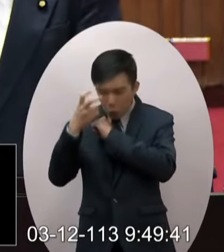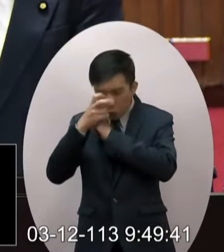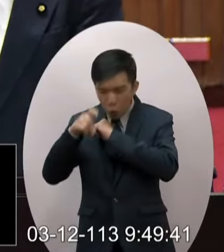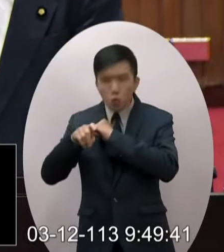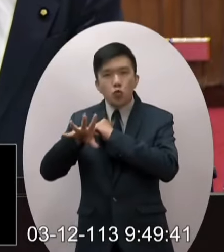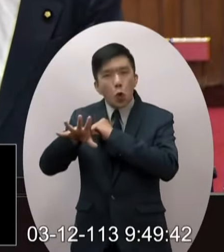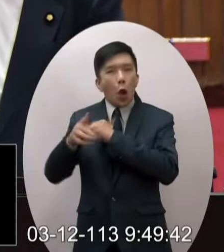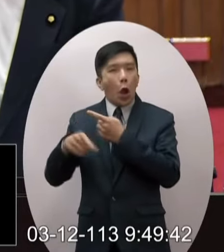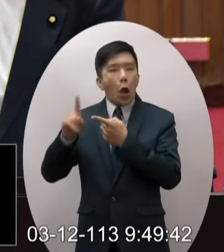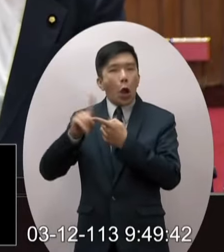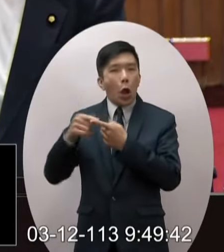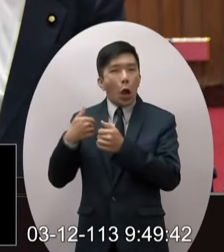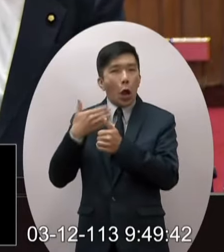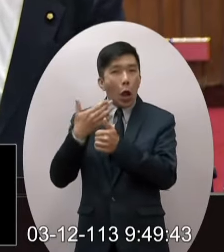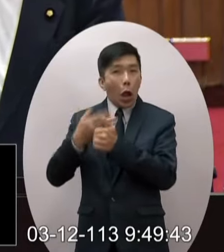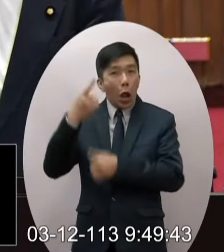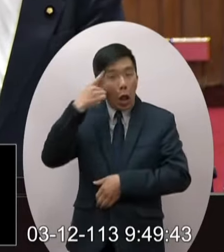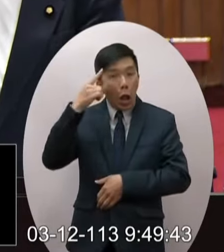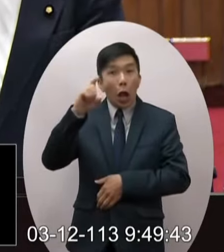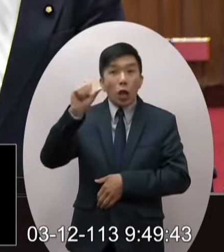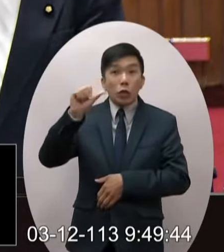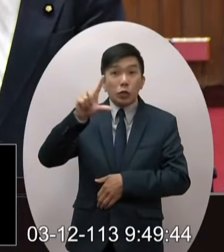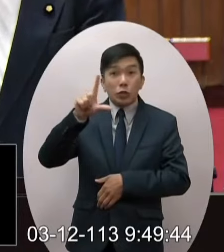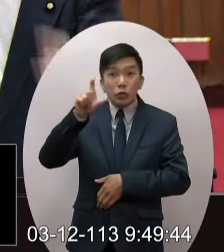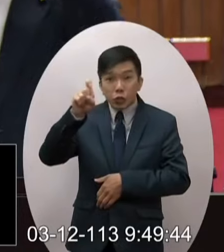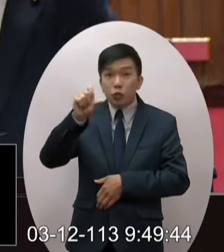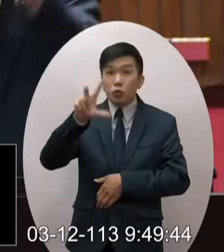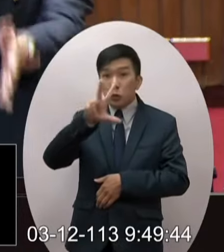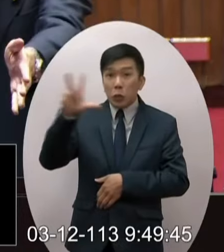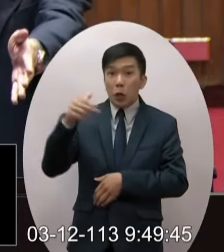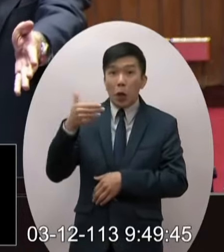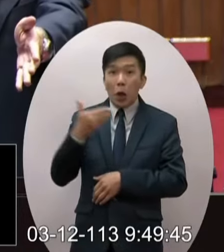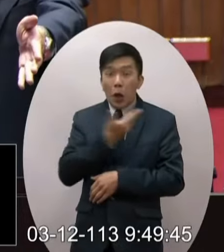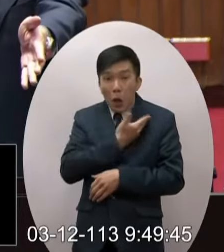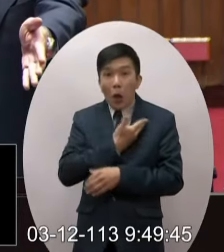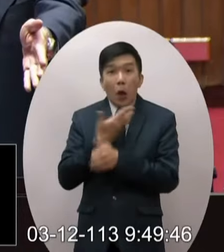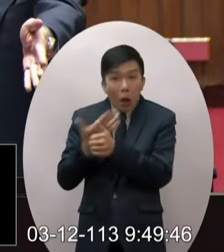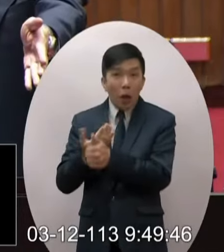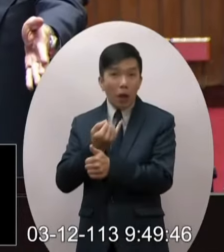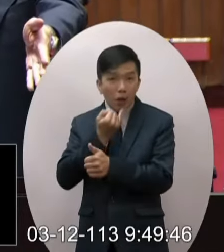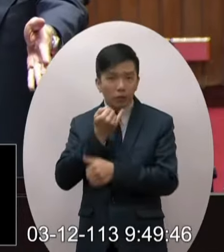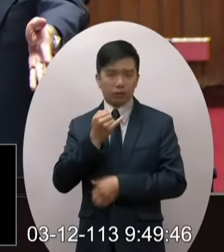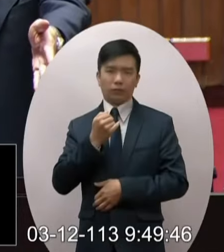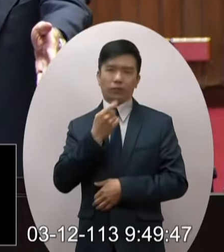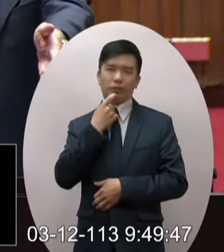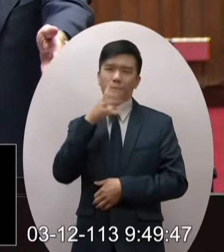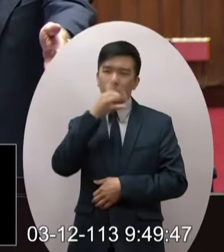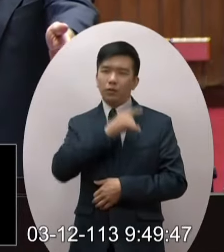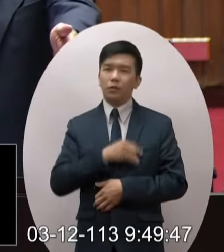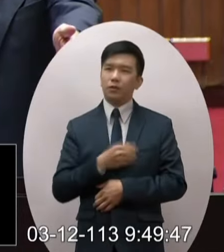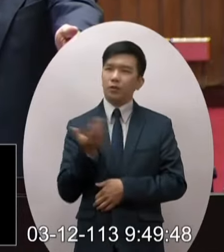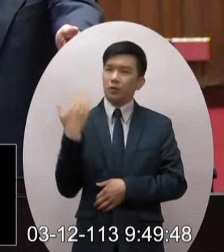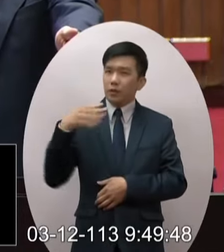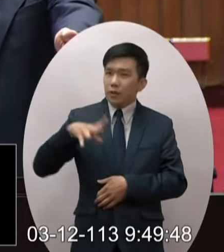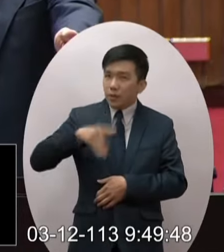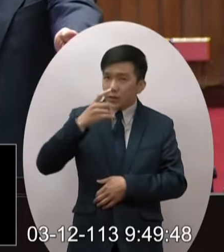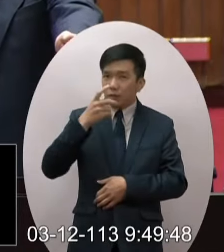当事人有15天的缓冲期。多迄个时阵验出苏丹红的时阵，你来看麦啊，